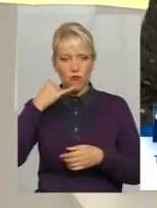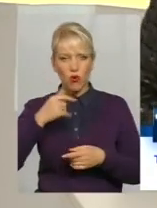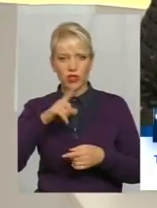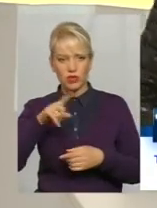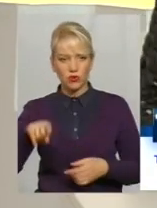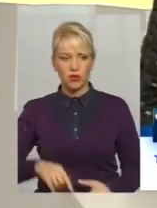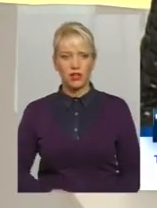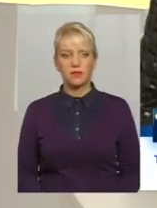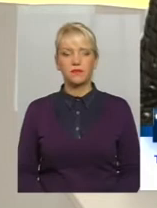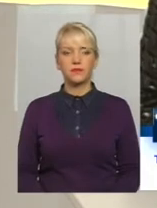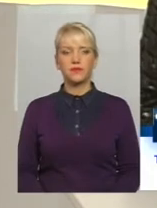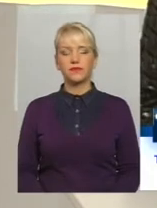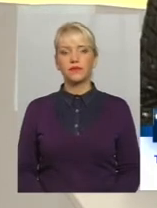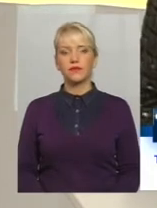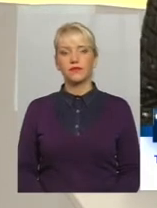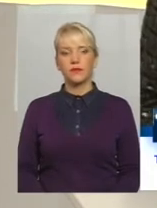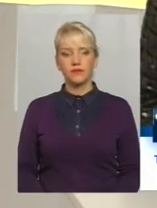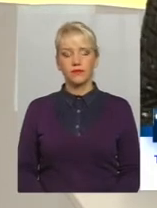Слухаємо дзвонювача. Говоріть, будь ласка.